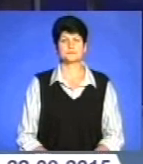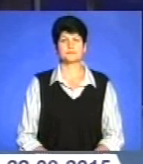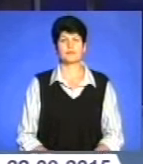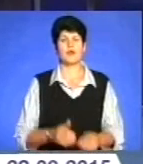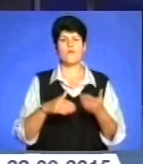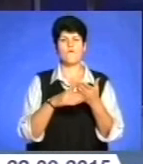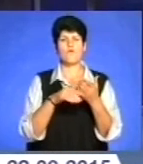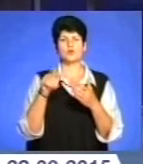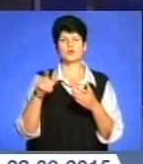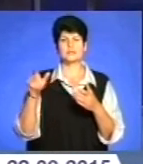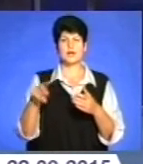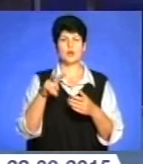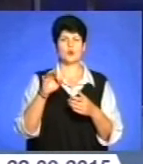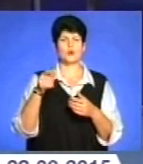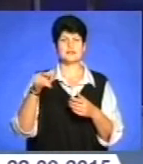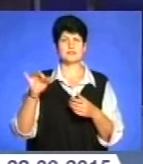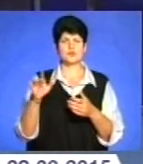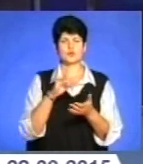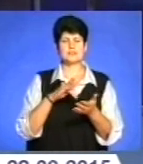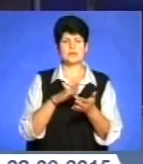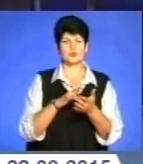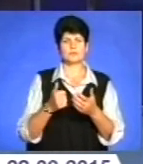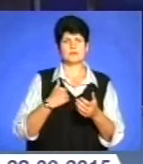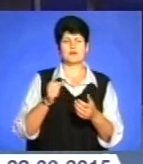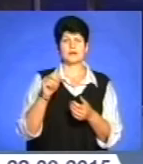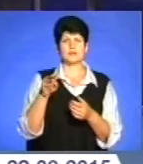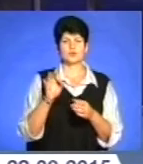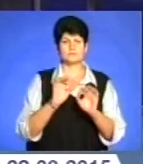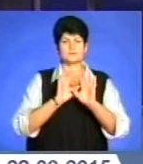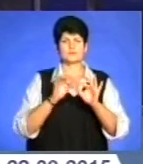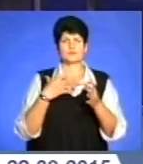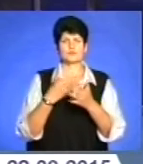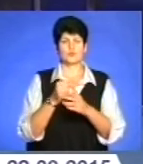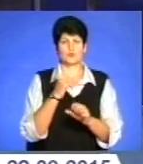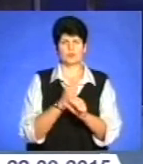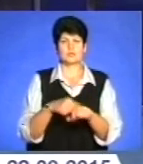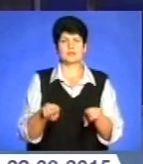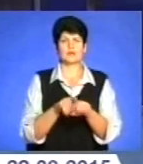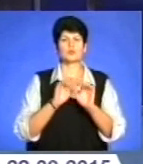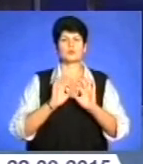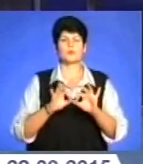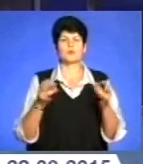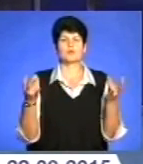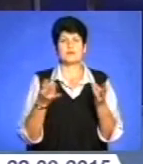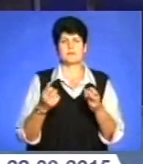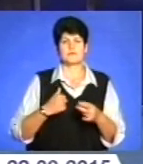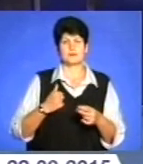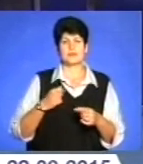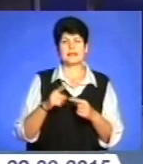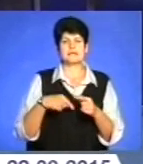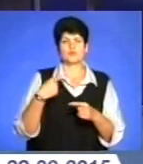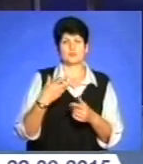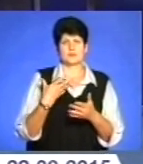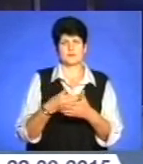Волонтери логістичного центру допомоги бійцям АТО, що в Тернополі, прозвітували про свою роботу. Вони також розповіли про потреби військових та про наступні свої